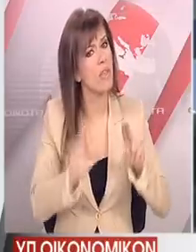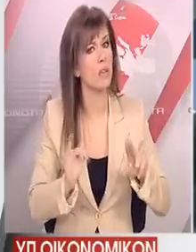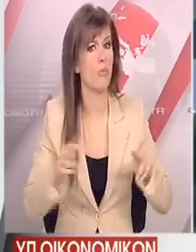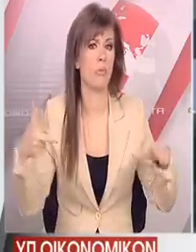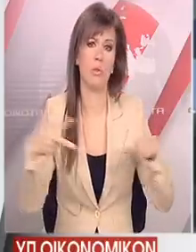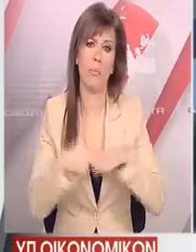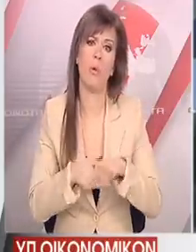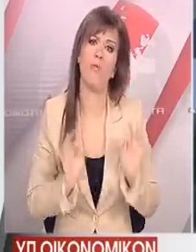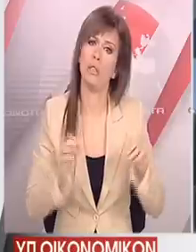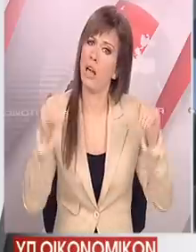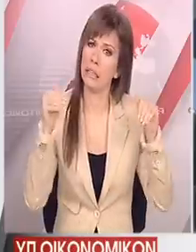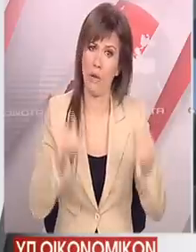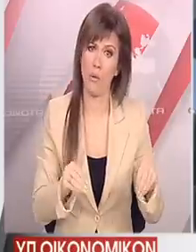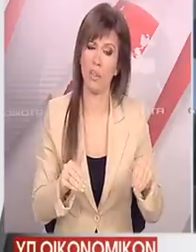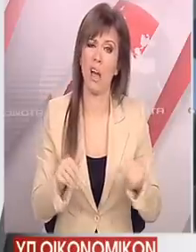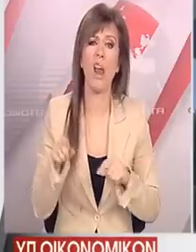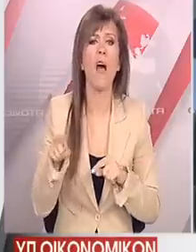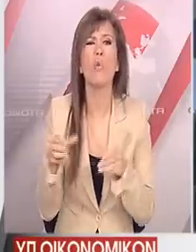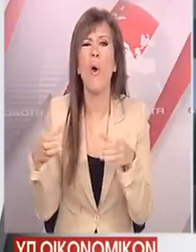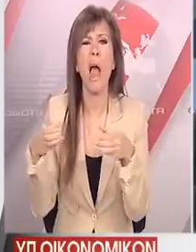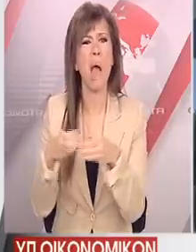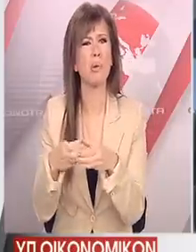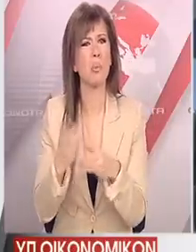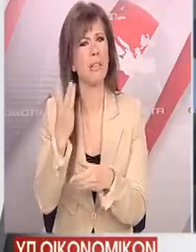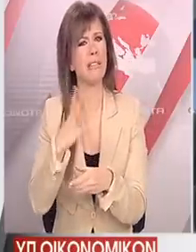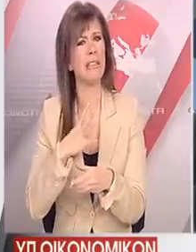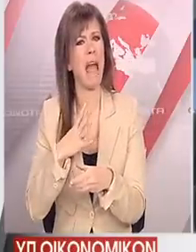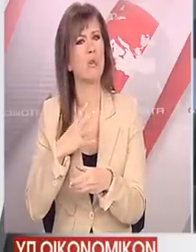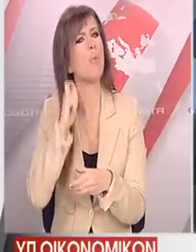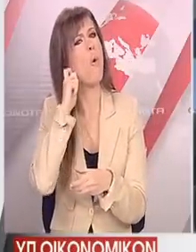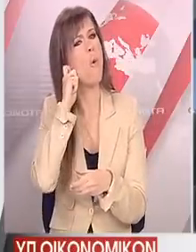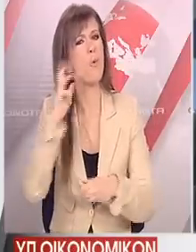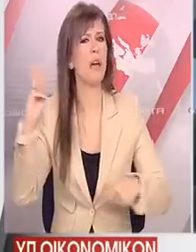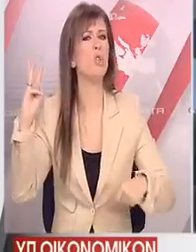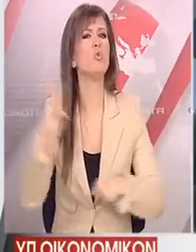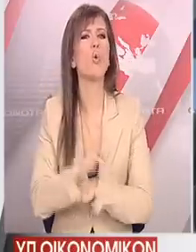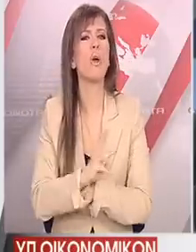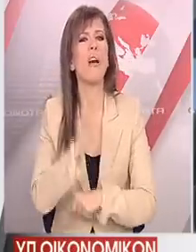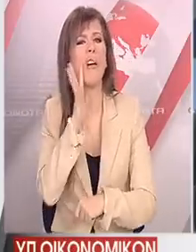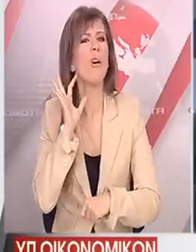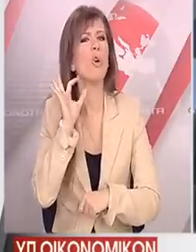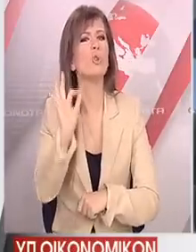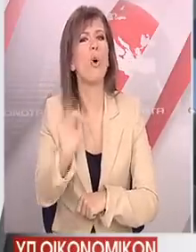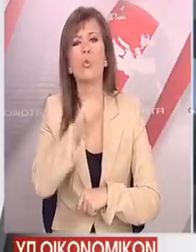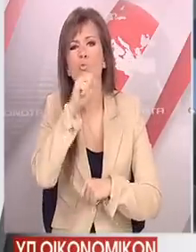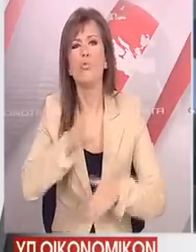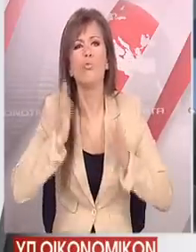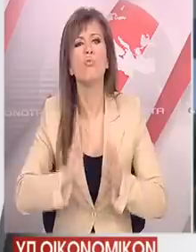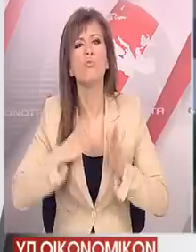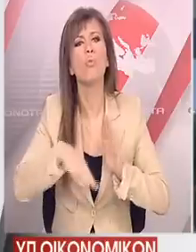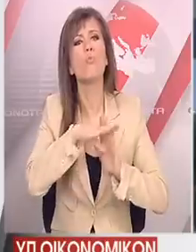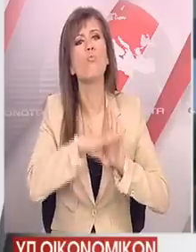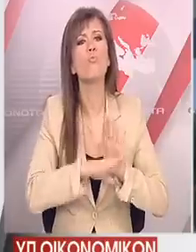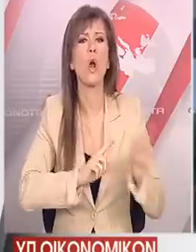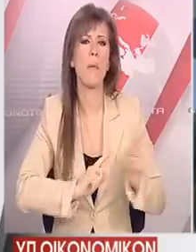Ταμείο, αλλά με μια επιτροπή τριμερή που στόχο έχει την εφαρμογή ενός προγράμματος του οποίου